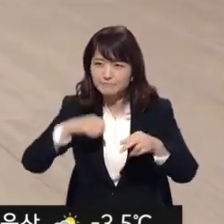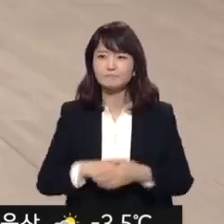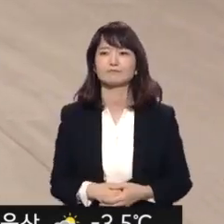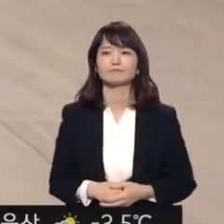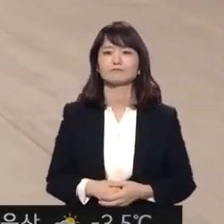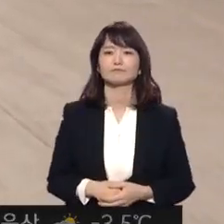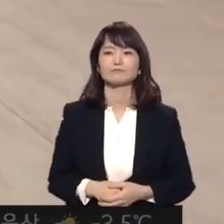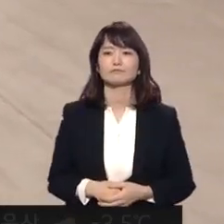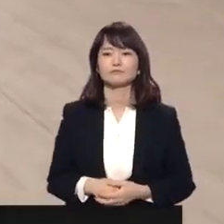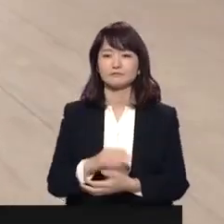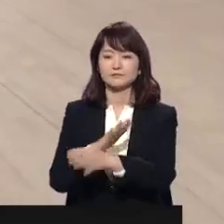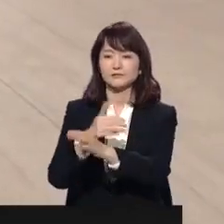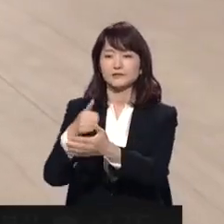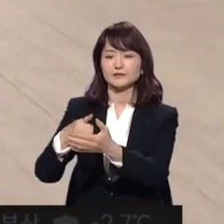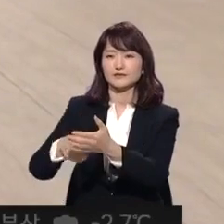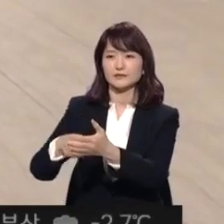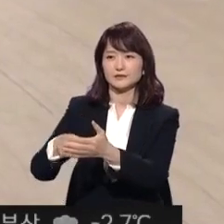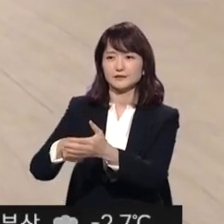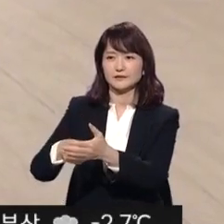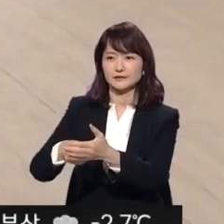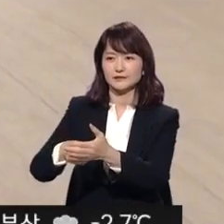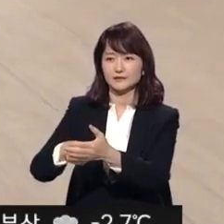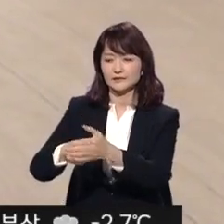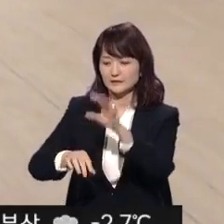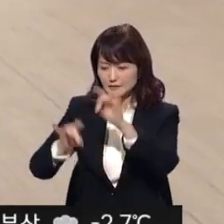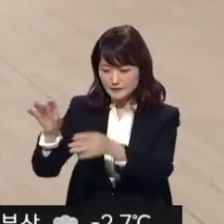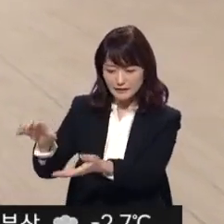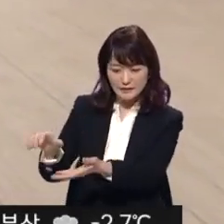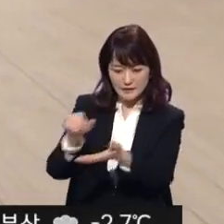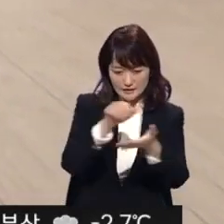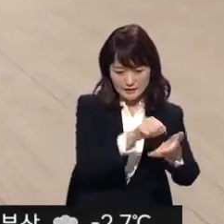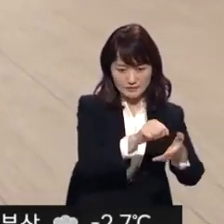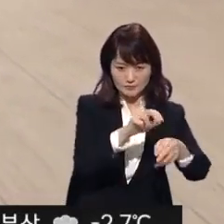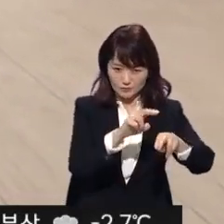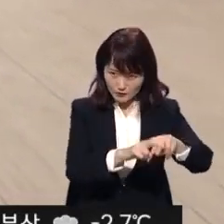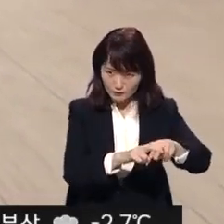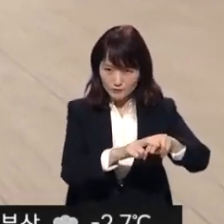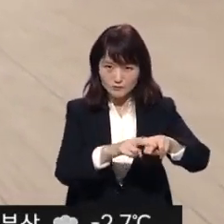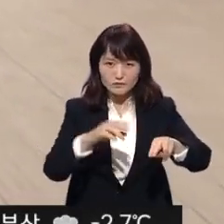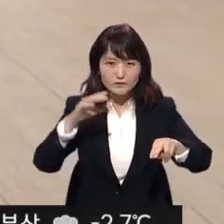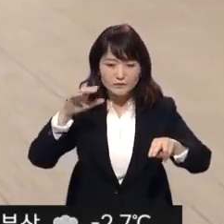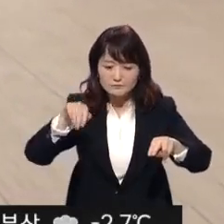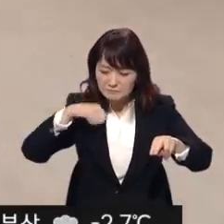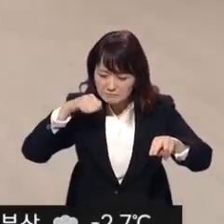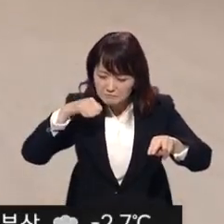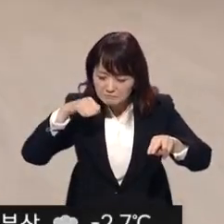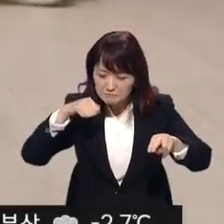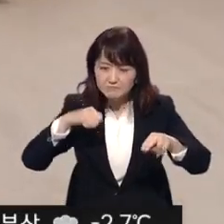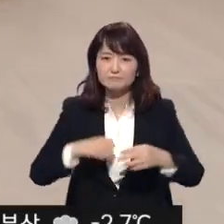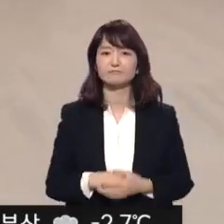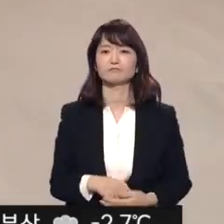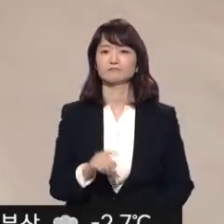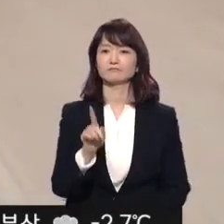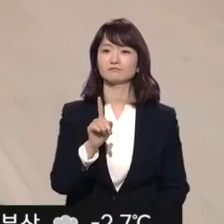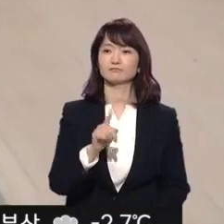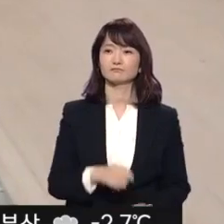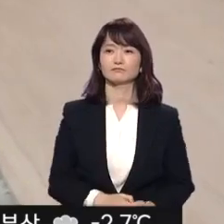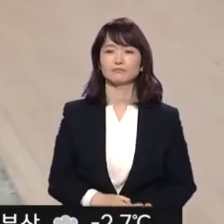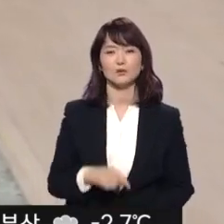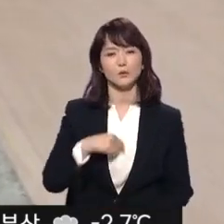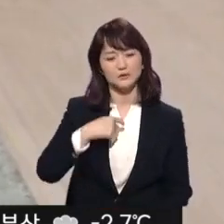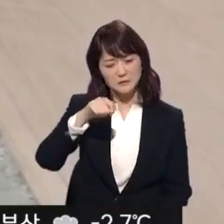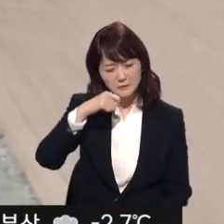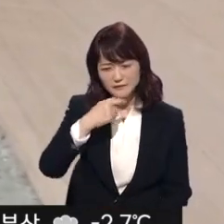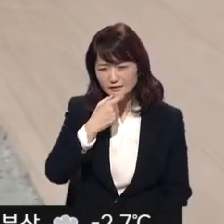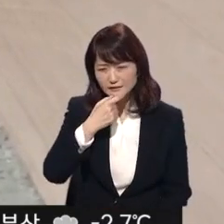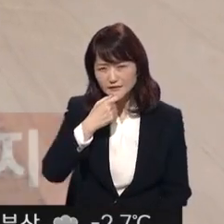장난감 상자에서 인형을 데리고 온 강아지. 인형을 밥그릇 옆에 딱 붙이고 밥을 먹습니다. 아, 뭐예요 이거 지금? 혼밥을